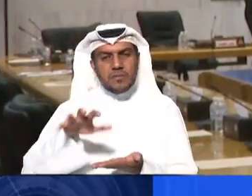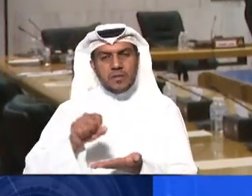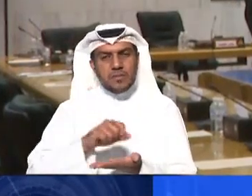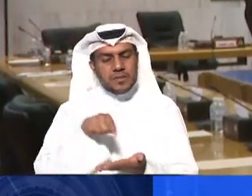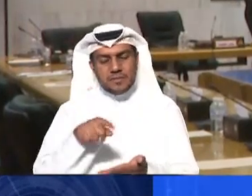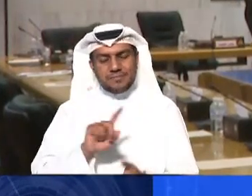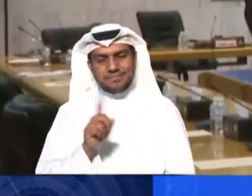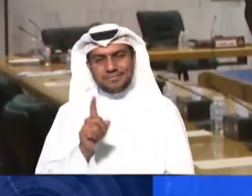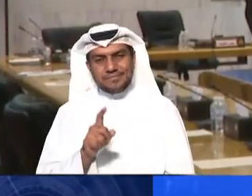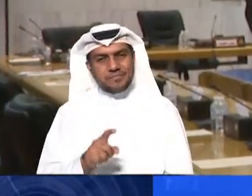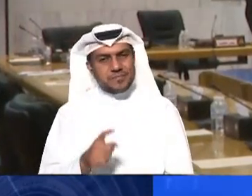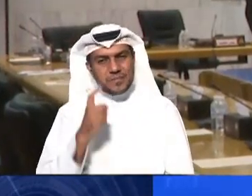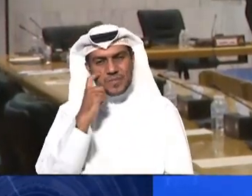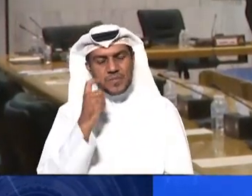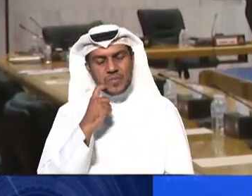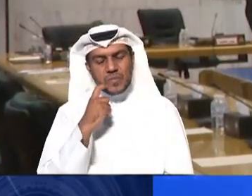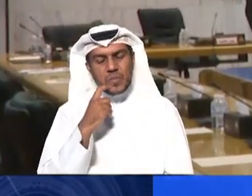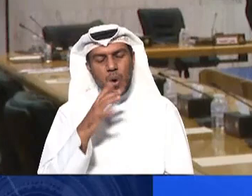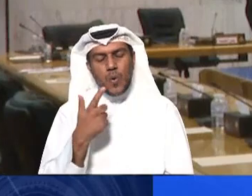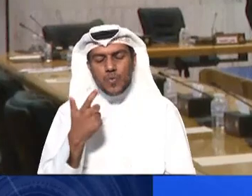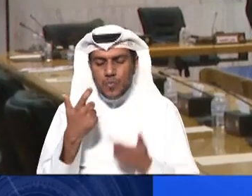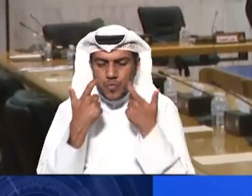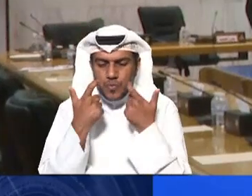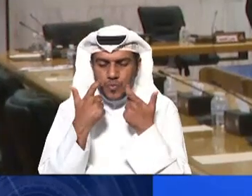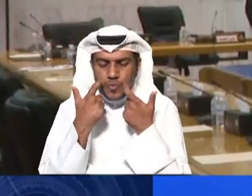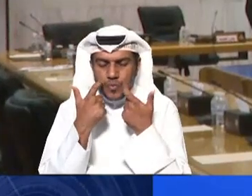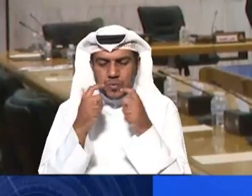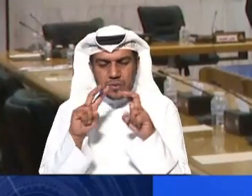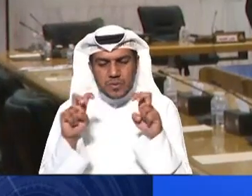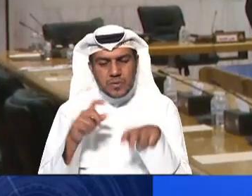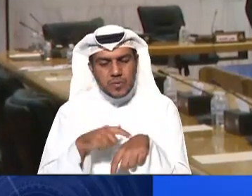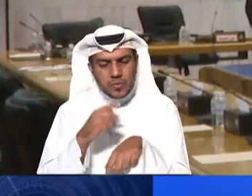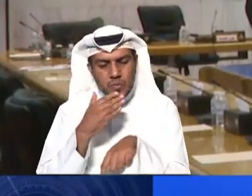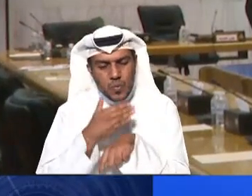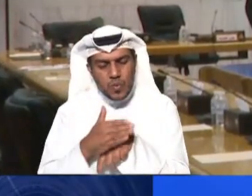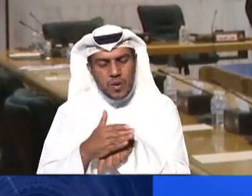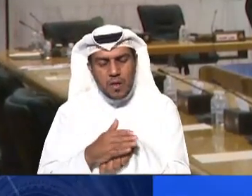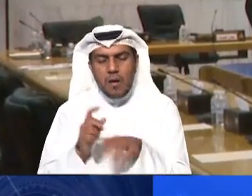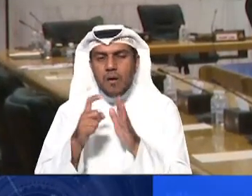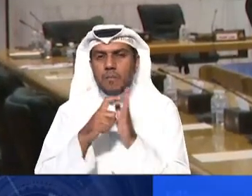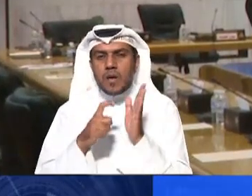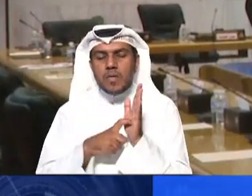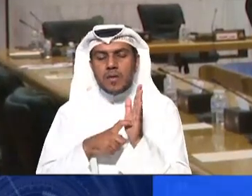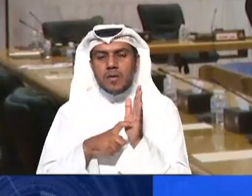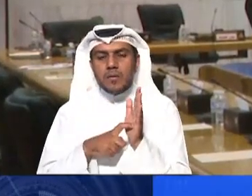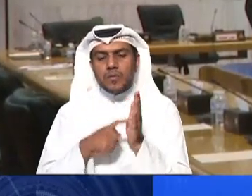أن يجب دراستها بشكل كامل هذه المنطقة، وتكون لها لوائح خاصة لها